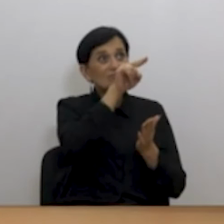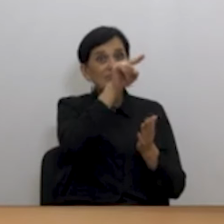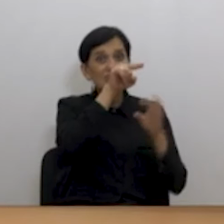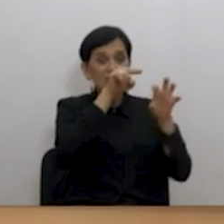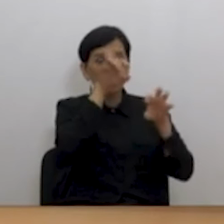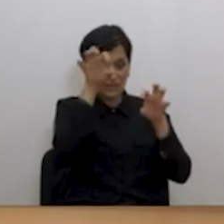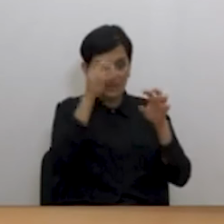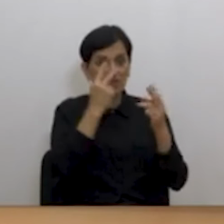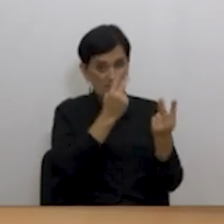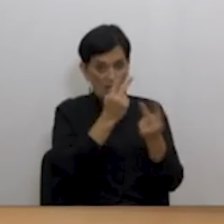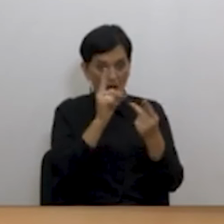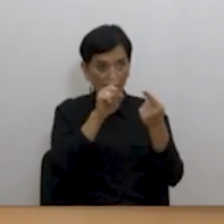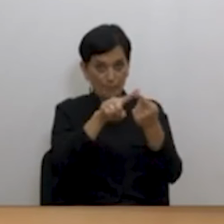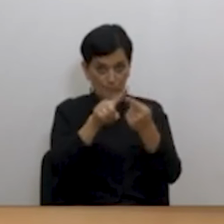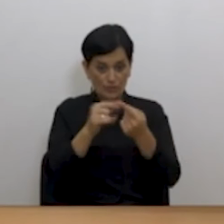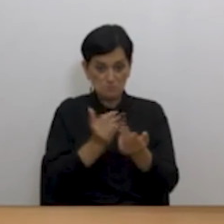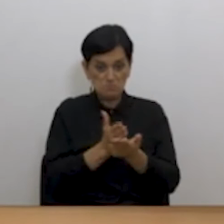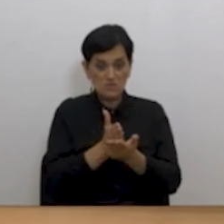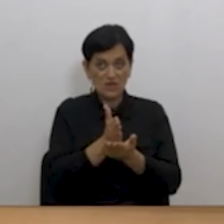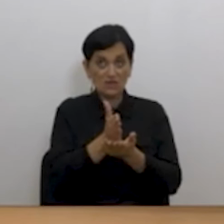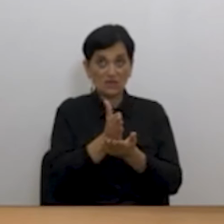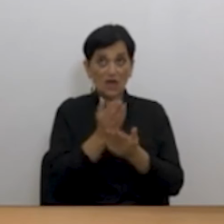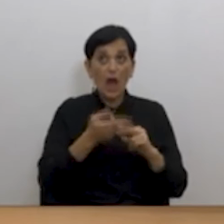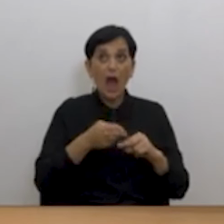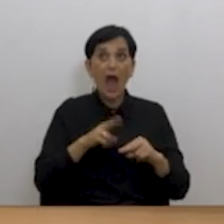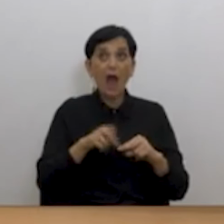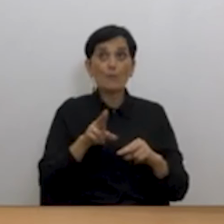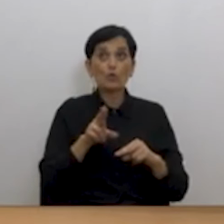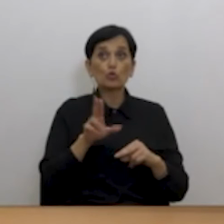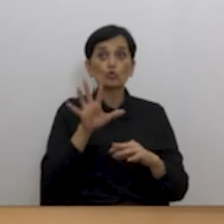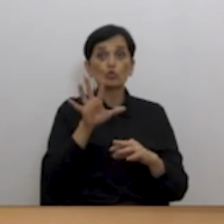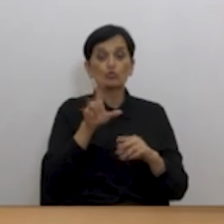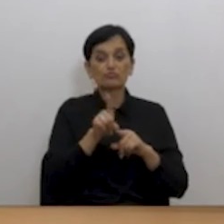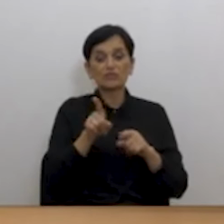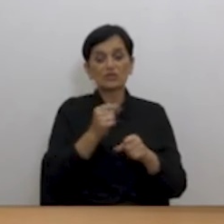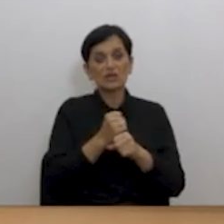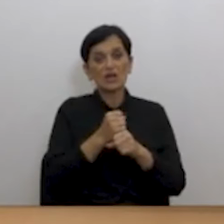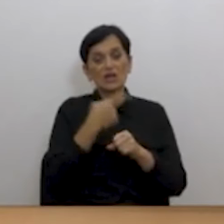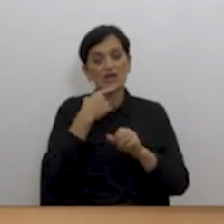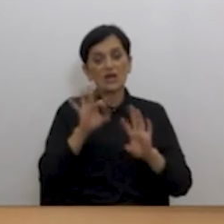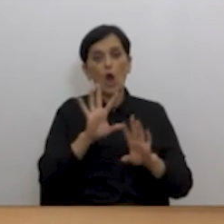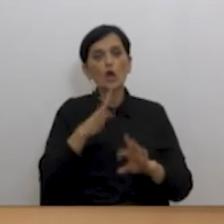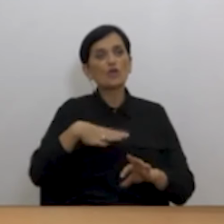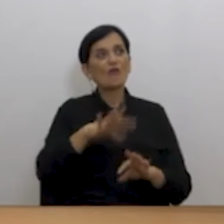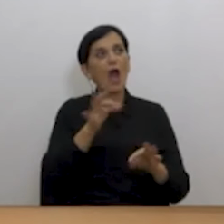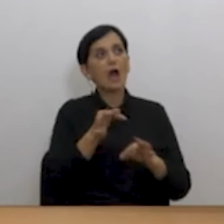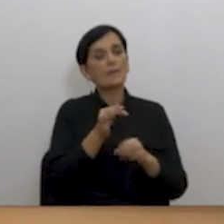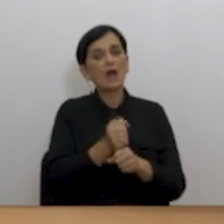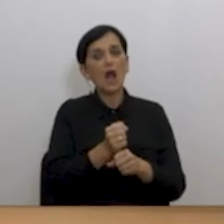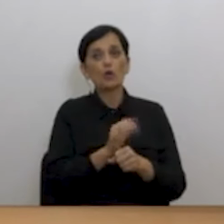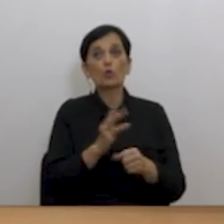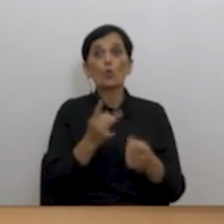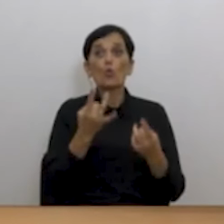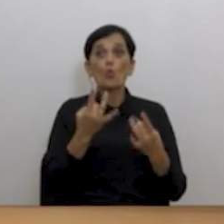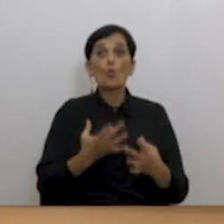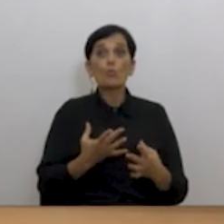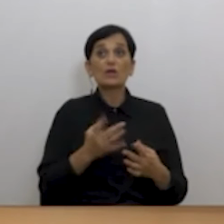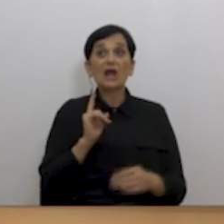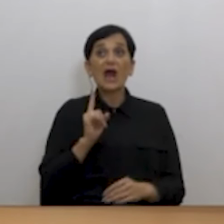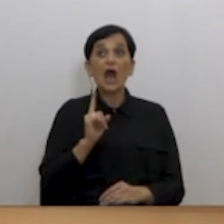dinamikas dainakhavdit da ak am surats ar sheknit ro kveqanashi araperi ar gaketebula. Ubrod es aris, ai